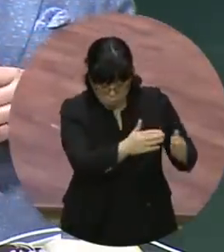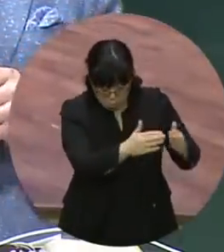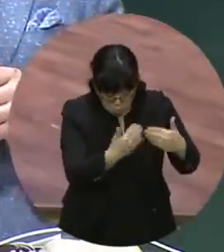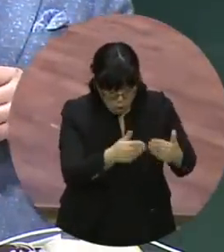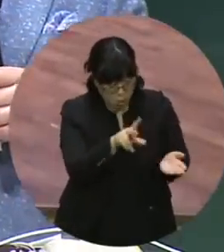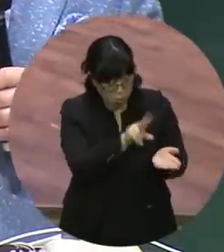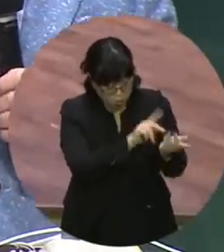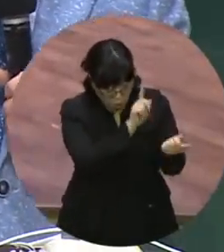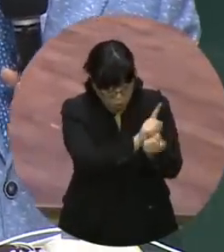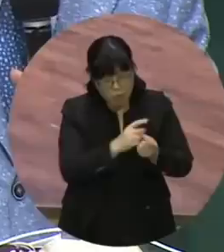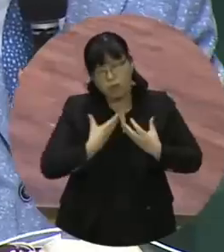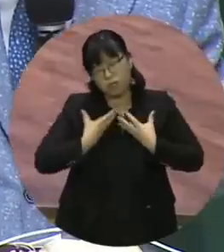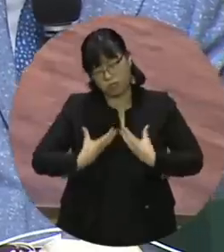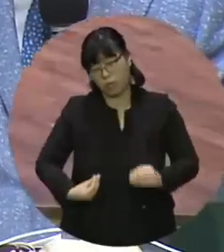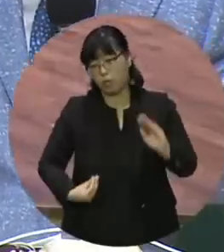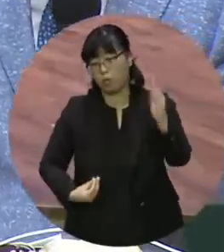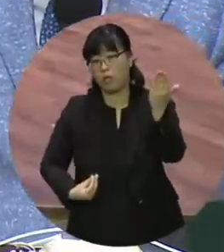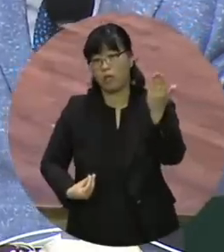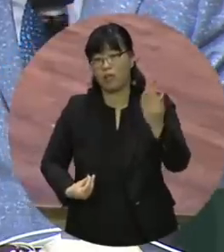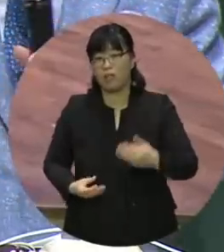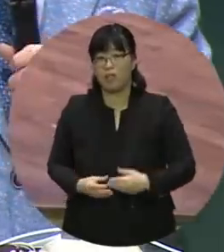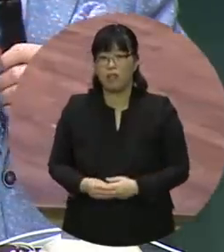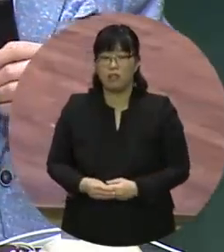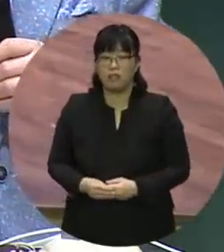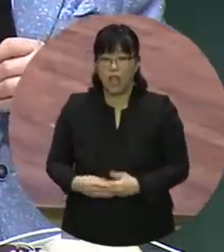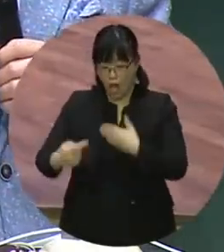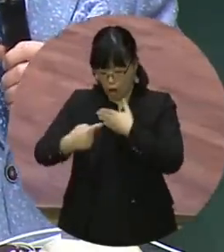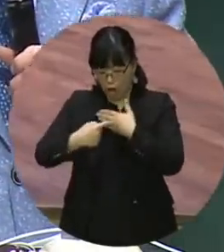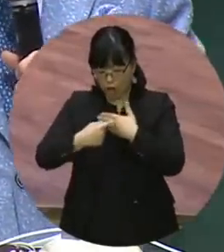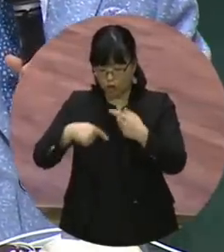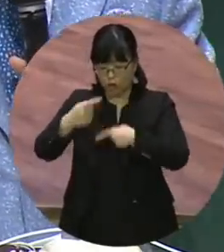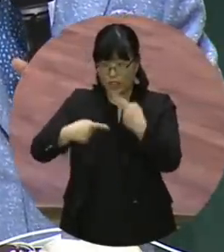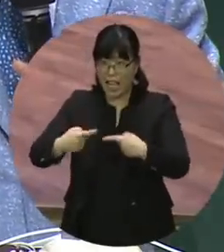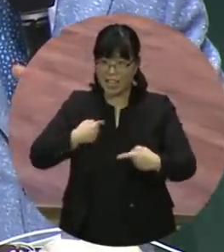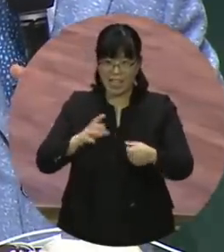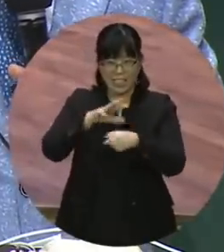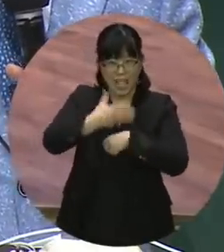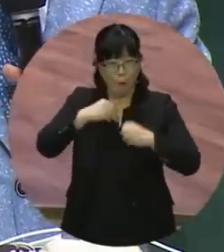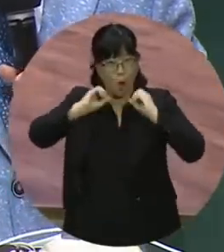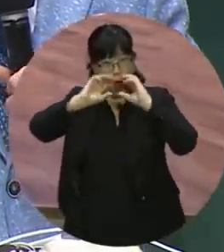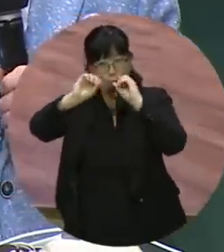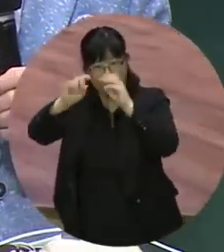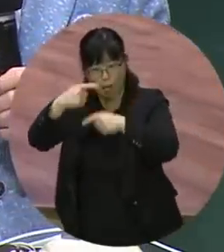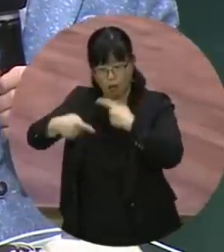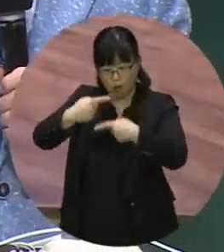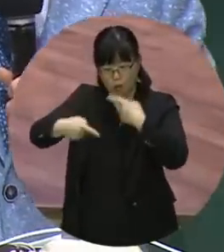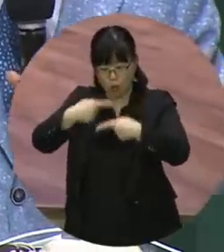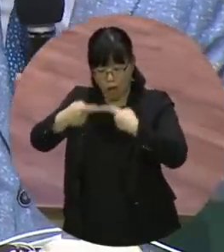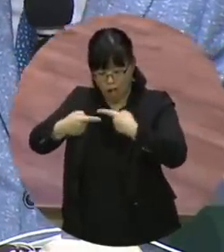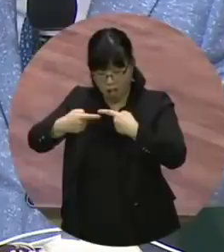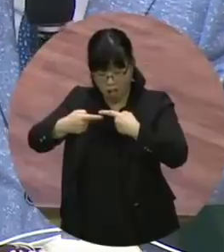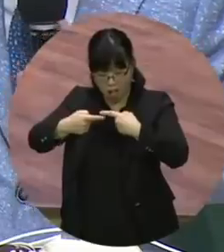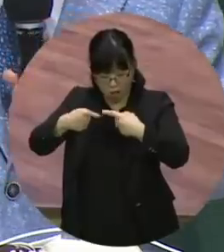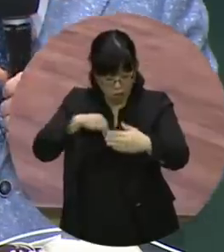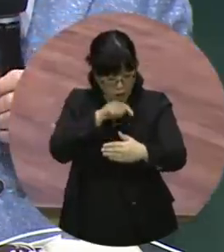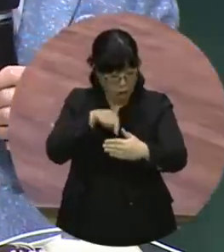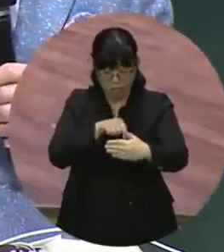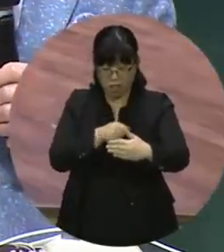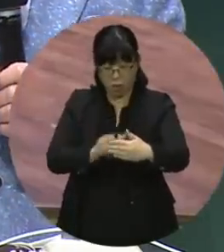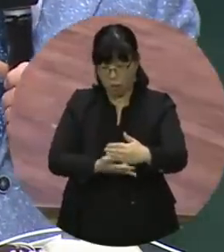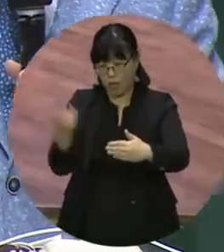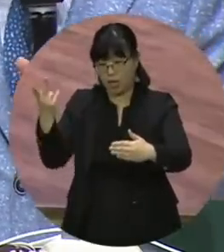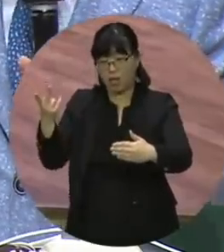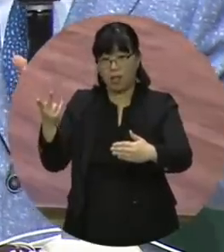아무리 세계보만 떠들어도 안 돼요. 본문이 뭐요? 예수 그리스도의 마음을 품는다.